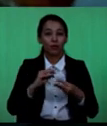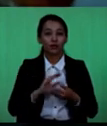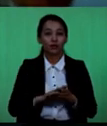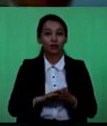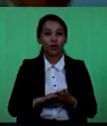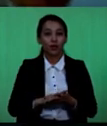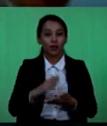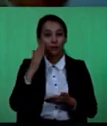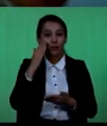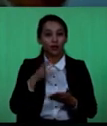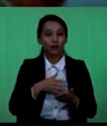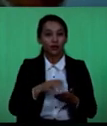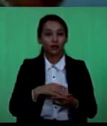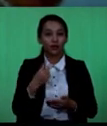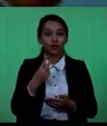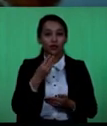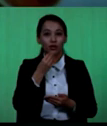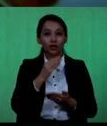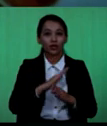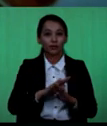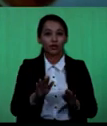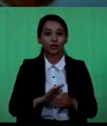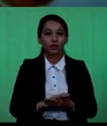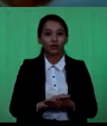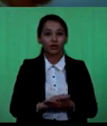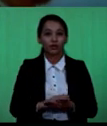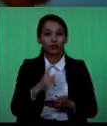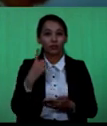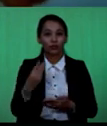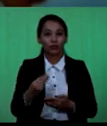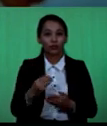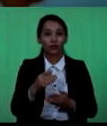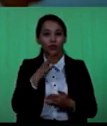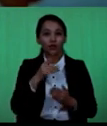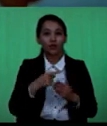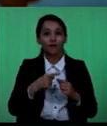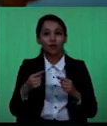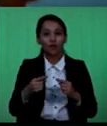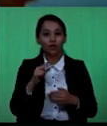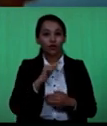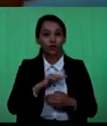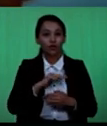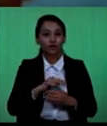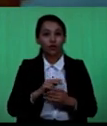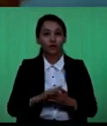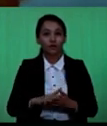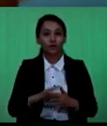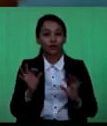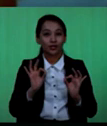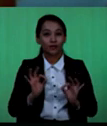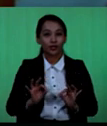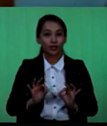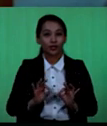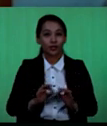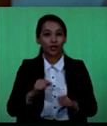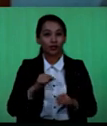2. Nonushta qilmaslik. Ertalab nonushta qilmaslik kun davomida odamning ish samaradorligiga va tetikligiga salbiy ta'sir